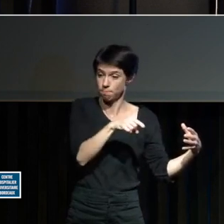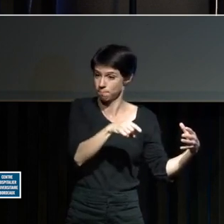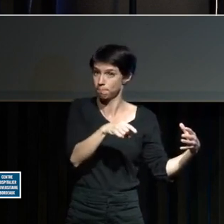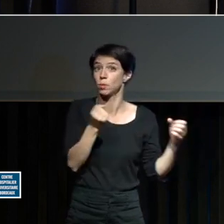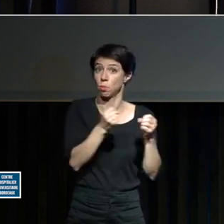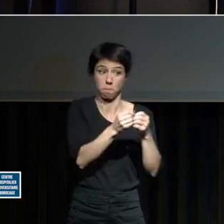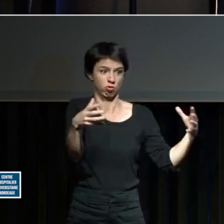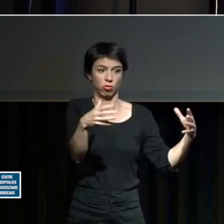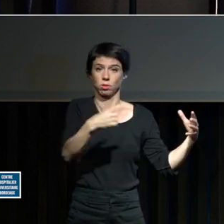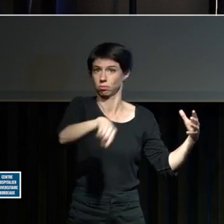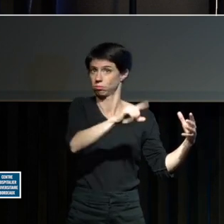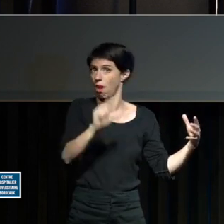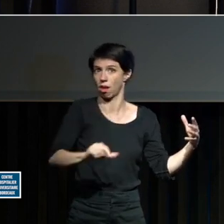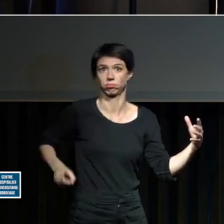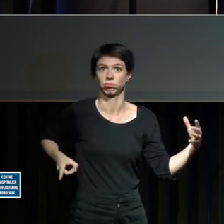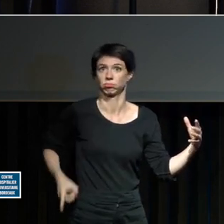par smartphone.